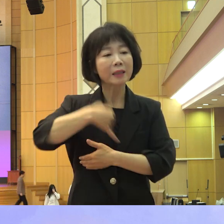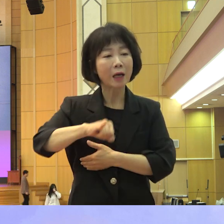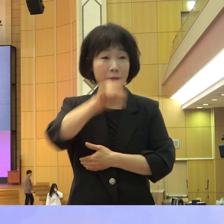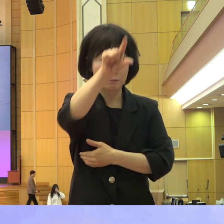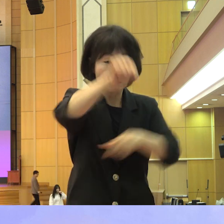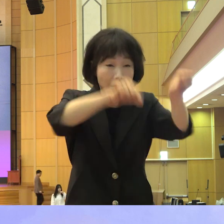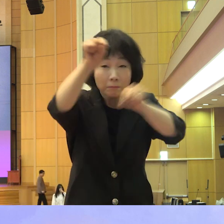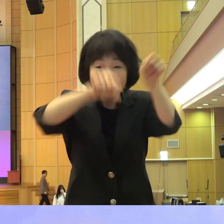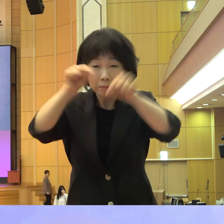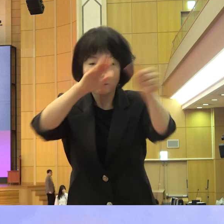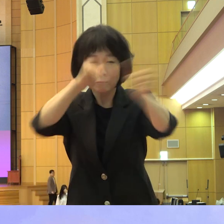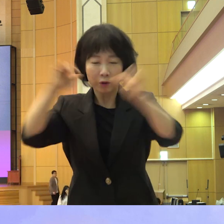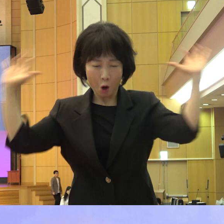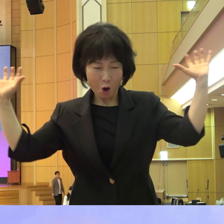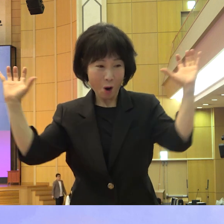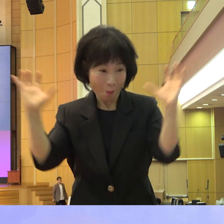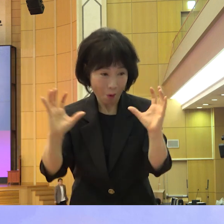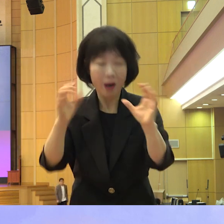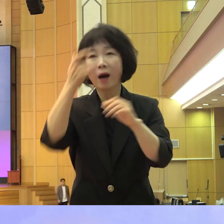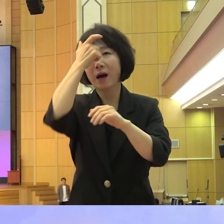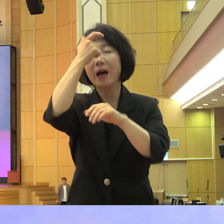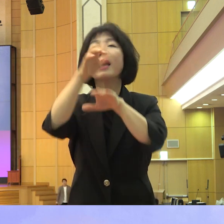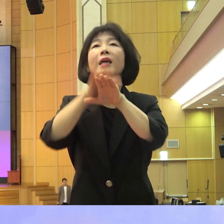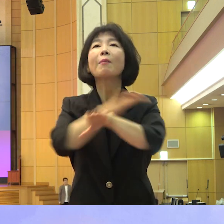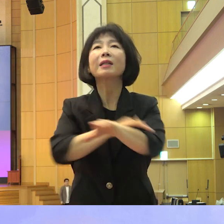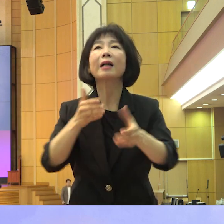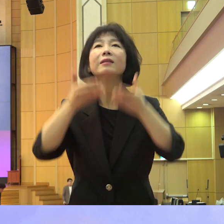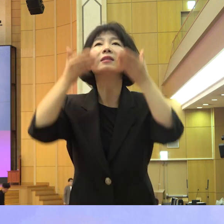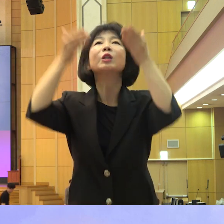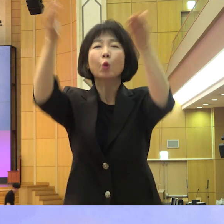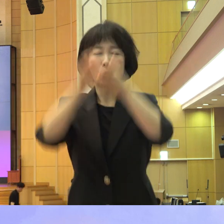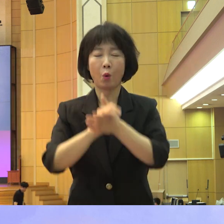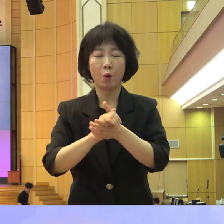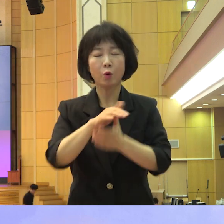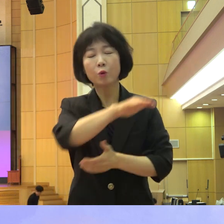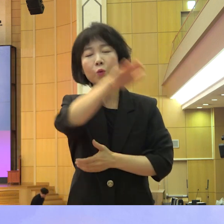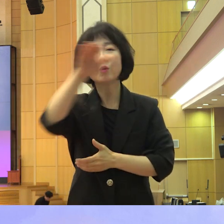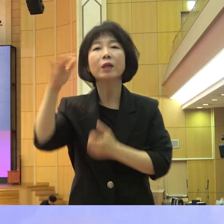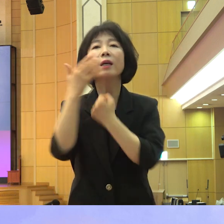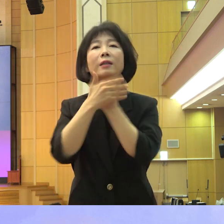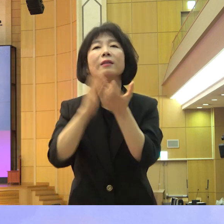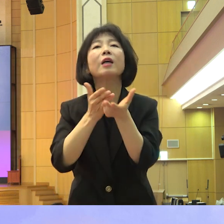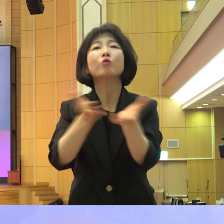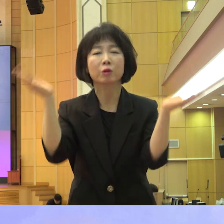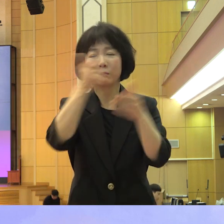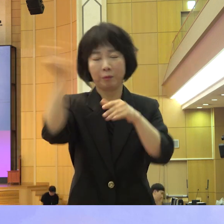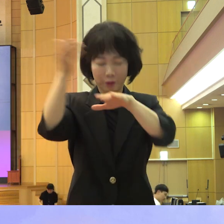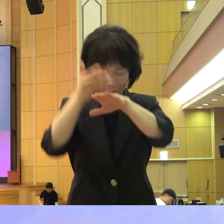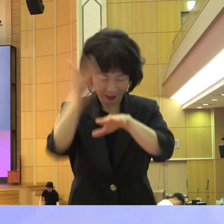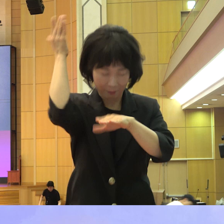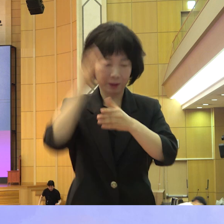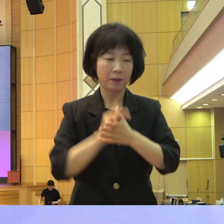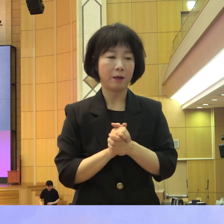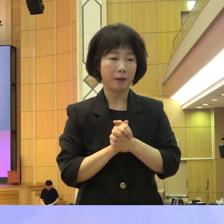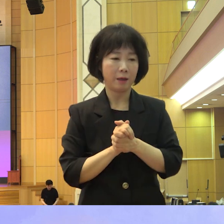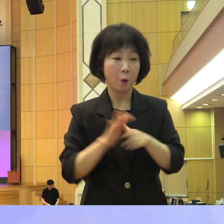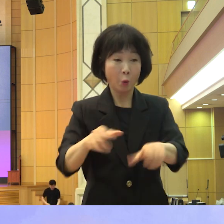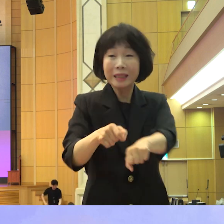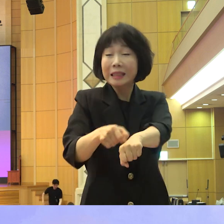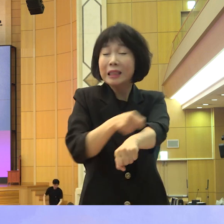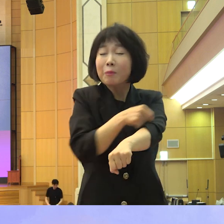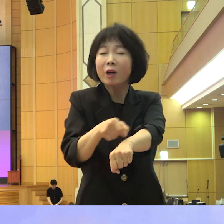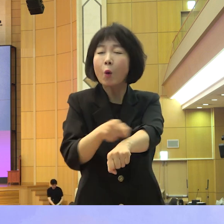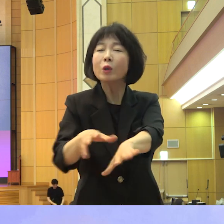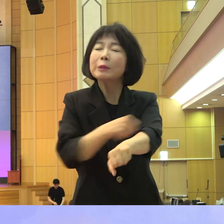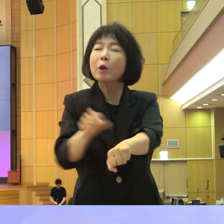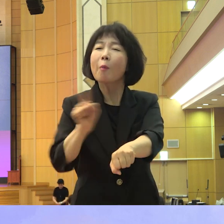인도해 주시고 하나님 앞에 거룩한 예배를 드릴 수 있는 은혜를 베풀어 주시니 감사드리옵나이다. 특별히